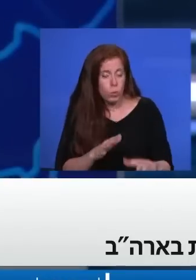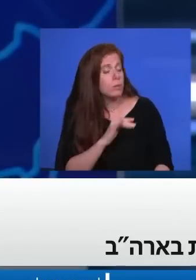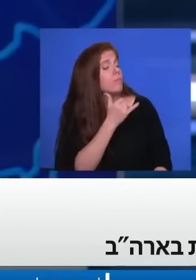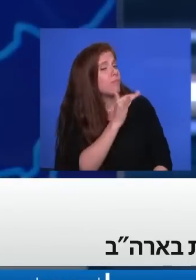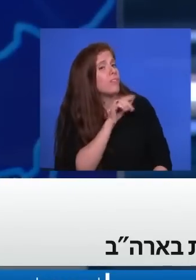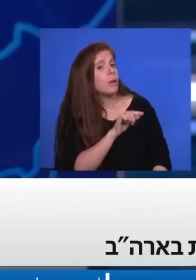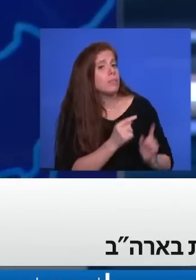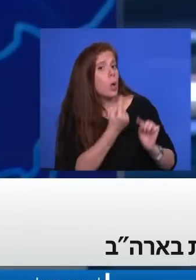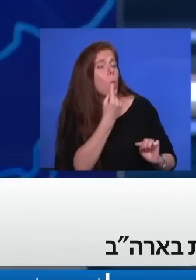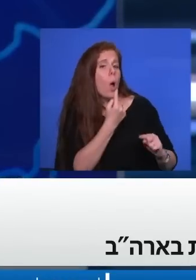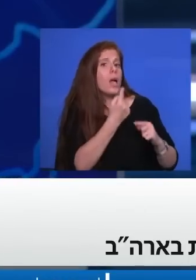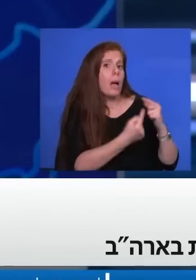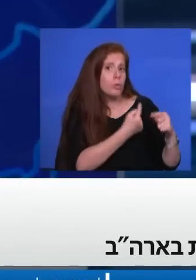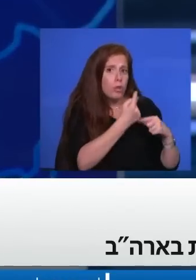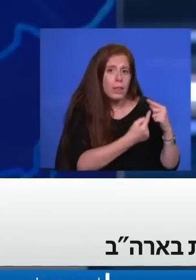שקורה כמה שנים.